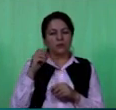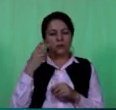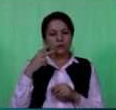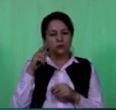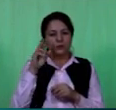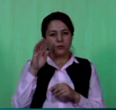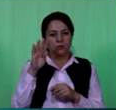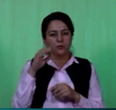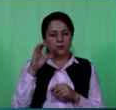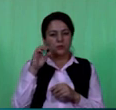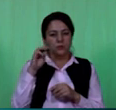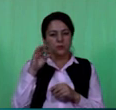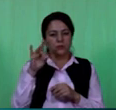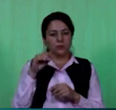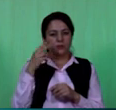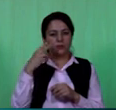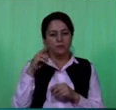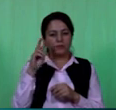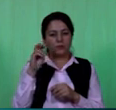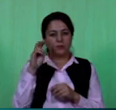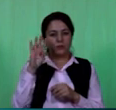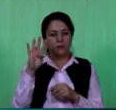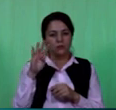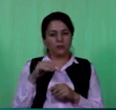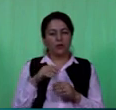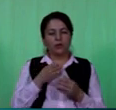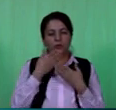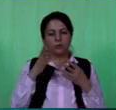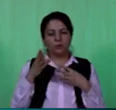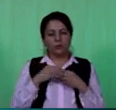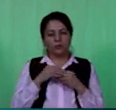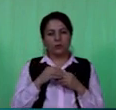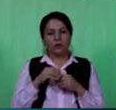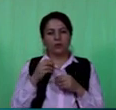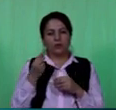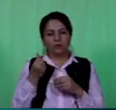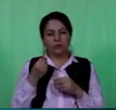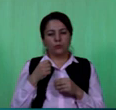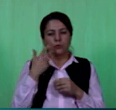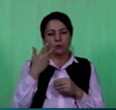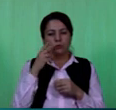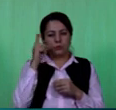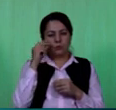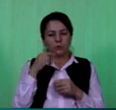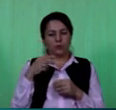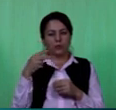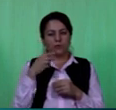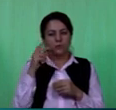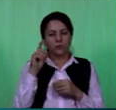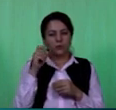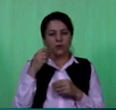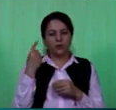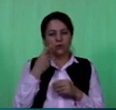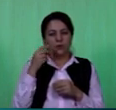204 читаем вместе со мной краткую запись сумма трех чисел равна 100 первое